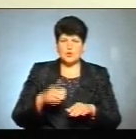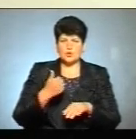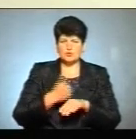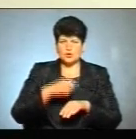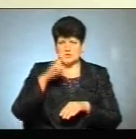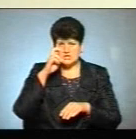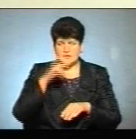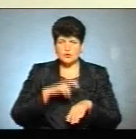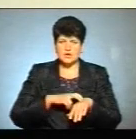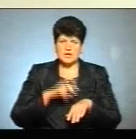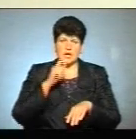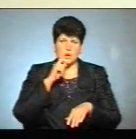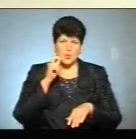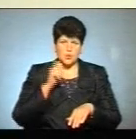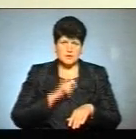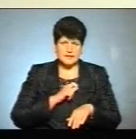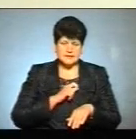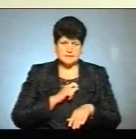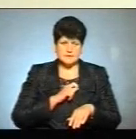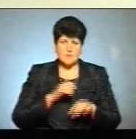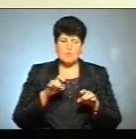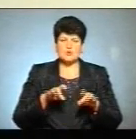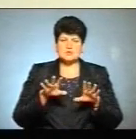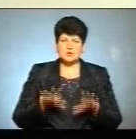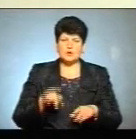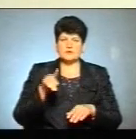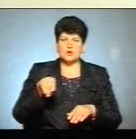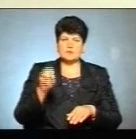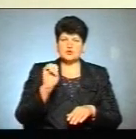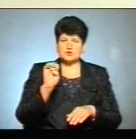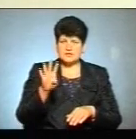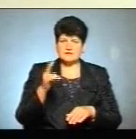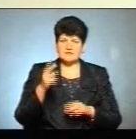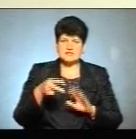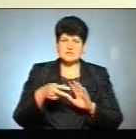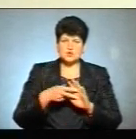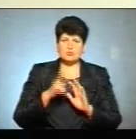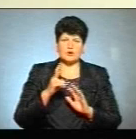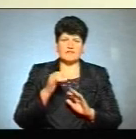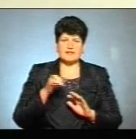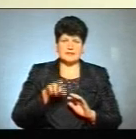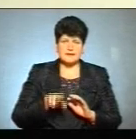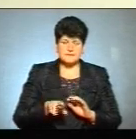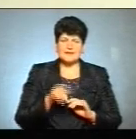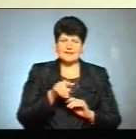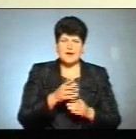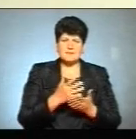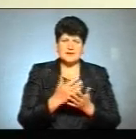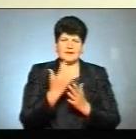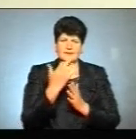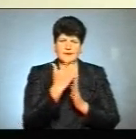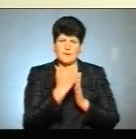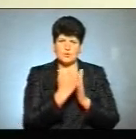санітарного лікаря України, постанова номер 14 від 27 квітня. Там є декілька позицій.